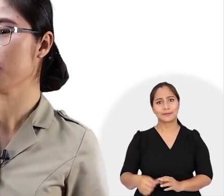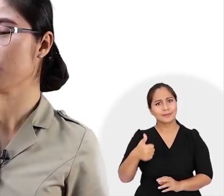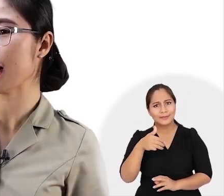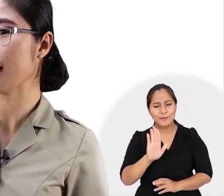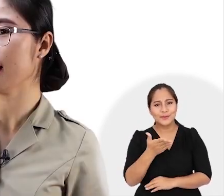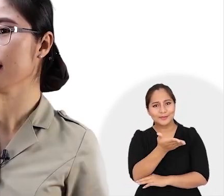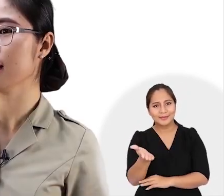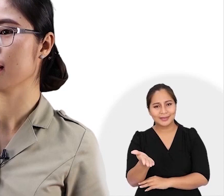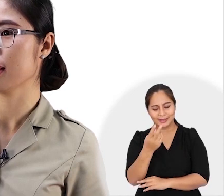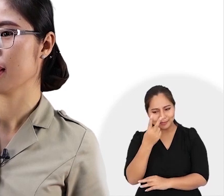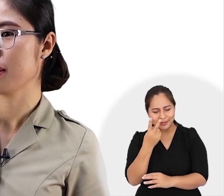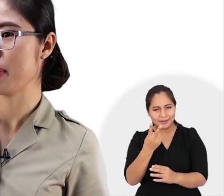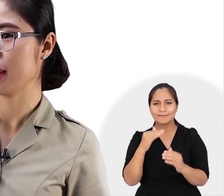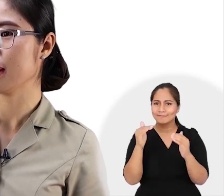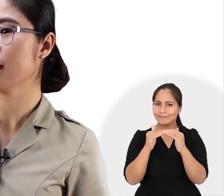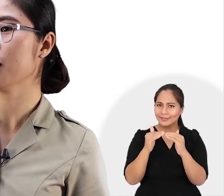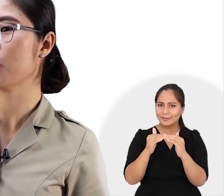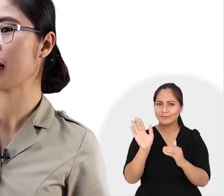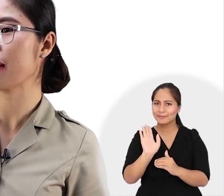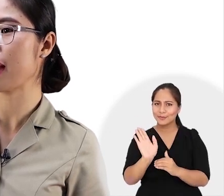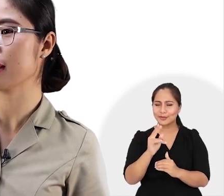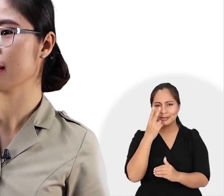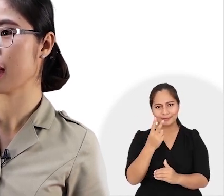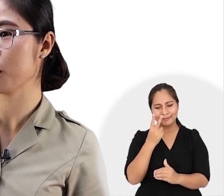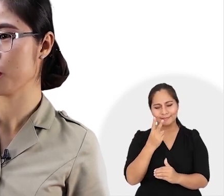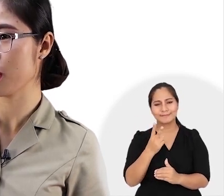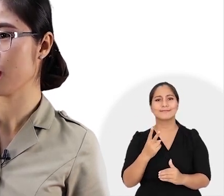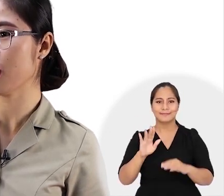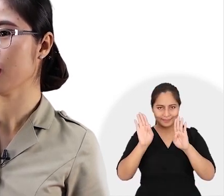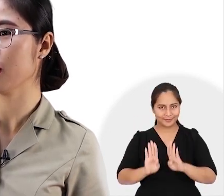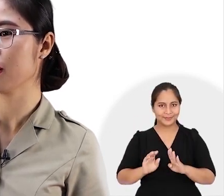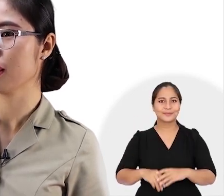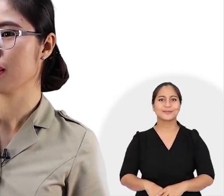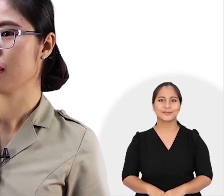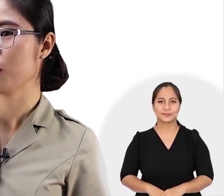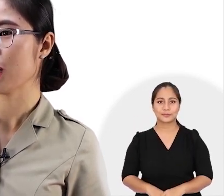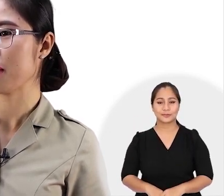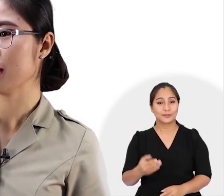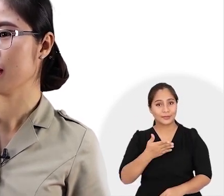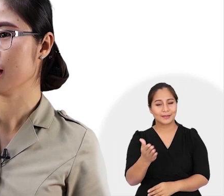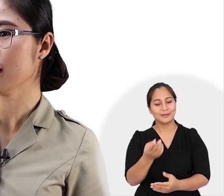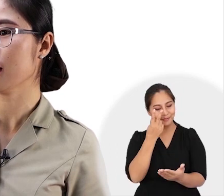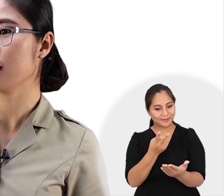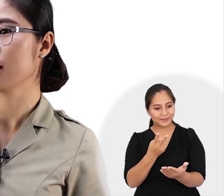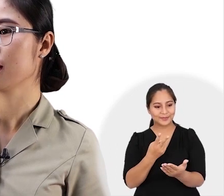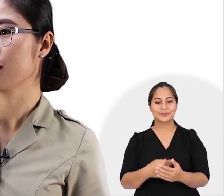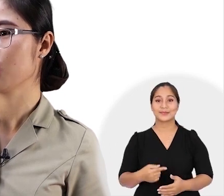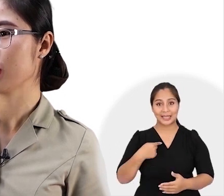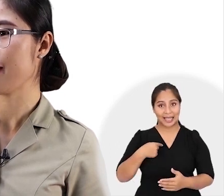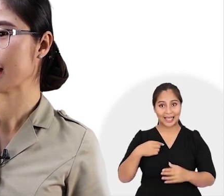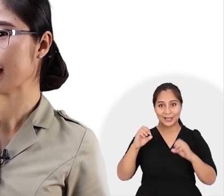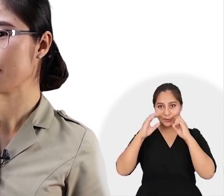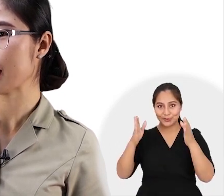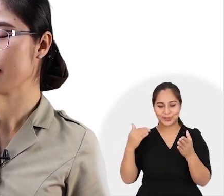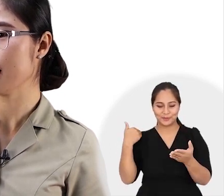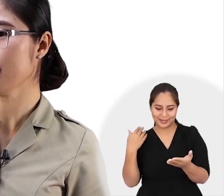ได้บ่น้อพวกหลานเบิ่งเด้อพวกหลานจะวางถือคือกับครูบ่พวกหลานเบิ่งเด้อครูจ